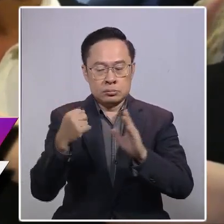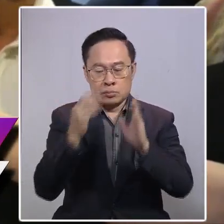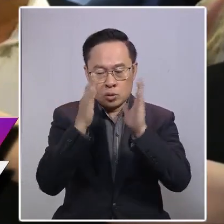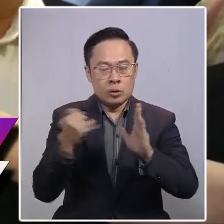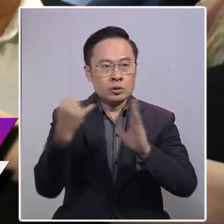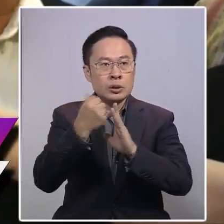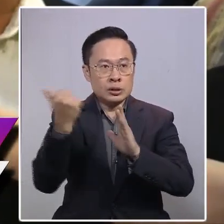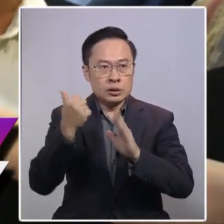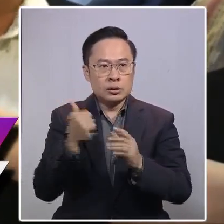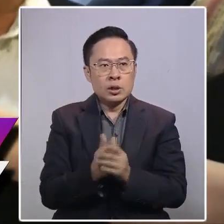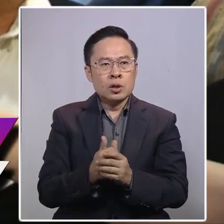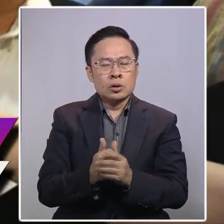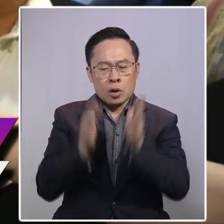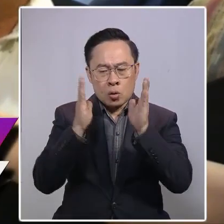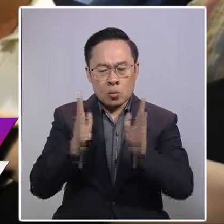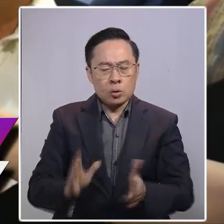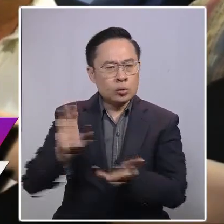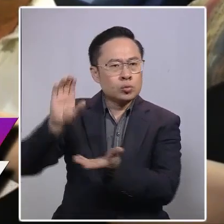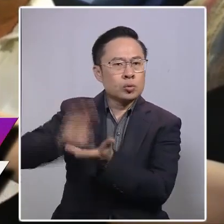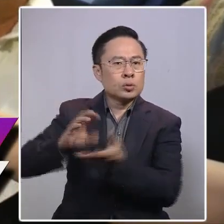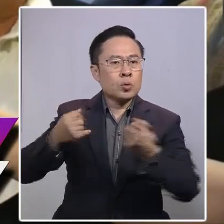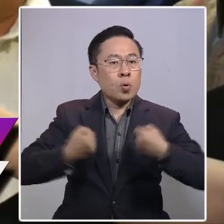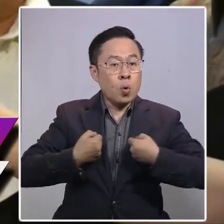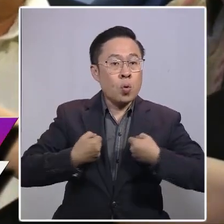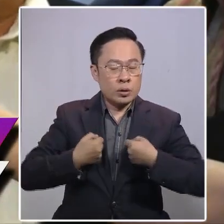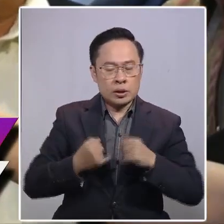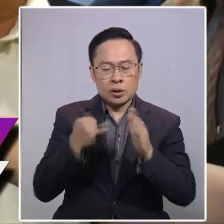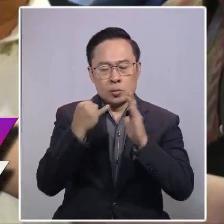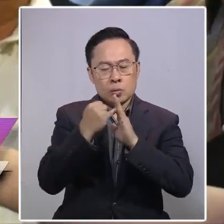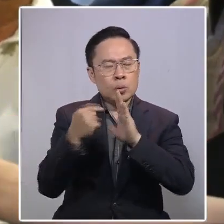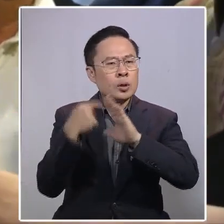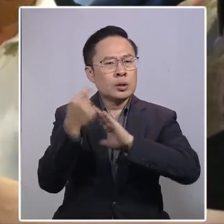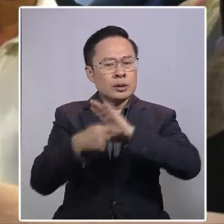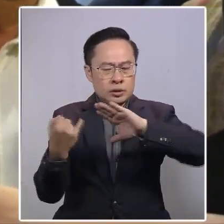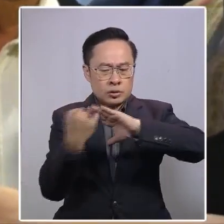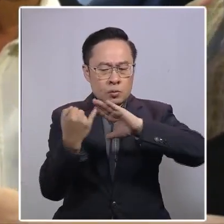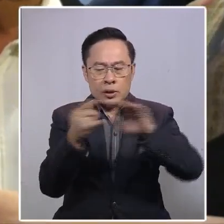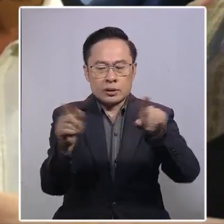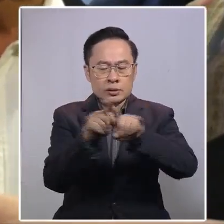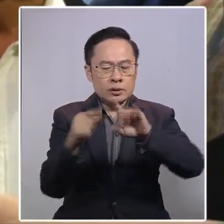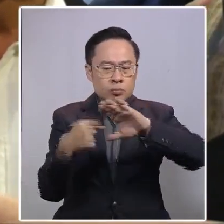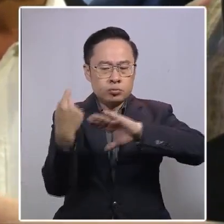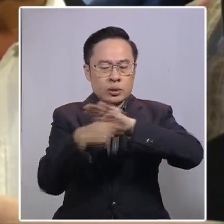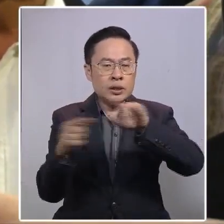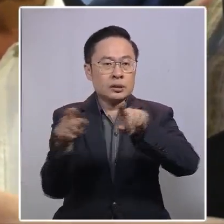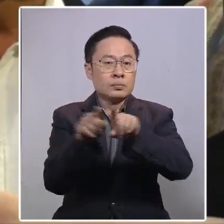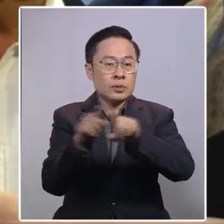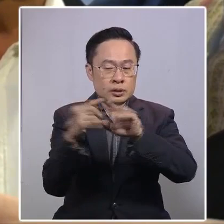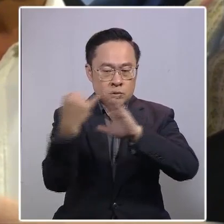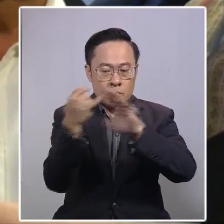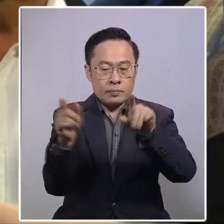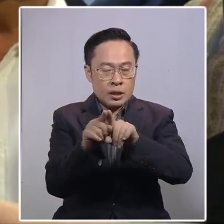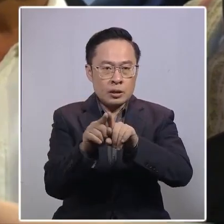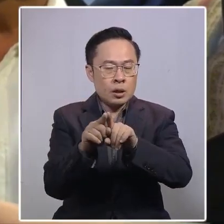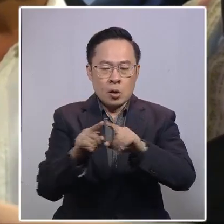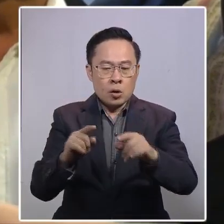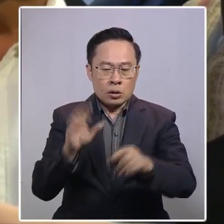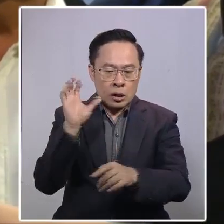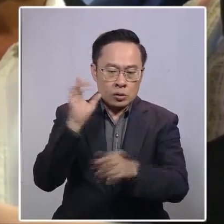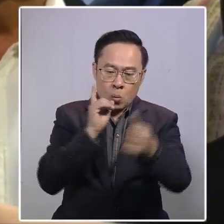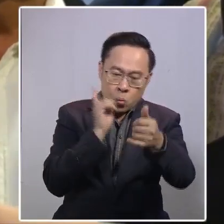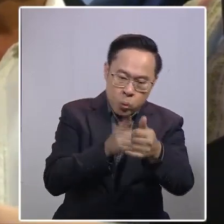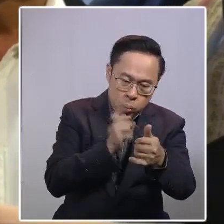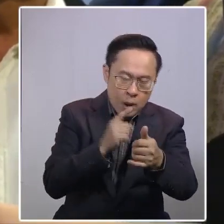ส่วนในจังหวัดนี่ก็ไม่ถึงกับทำร้ายร่างกายกันแต่ก็ในจังหวัดนี่ผ